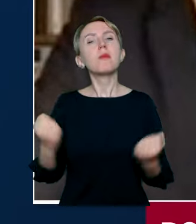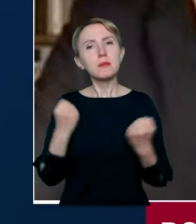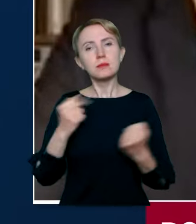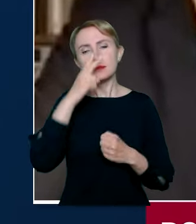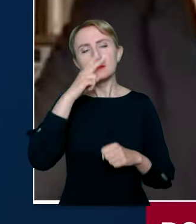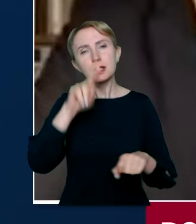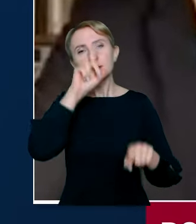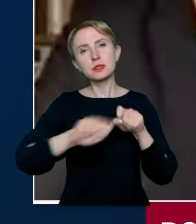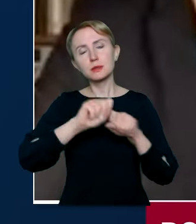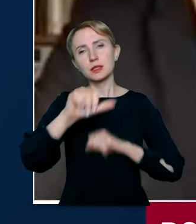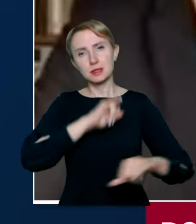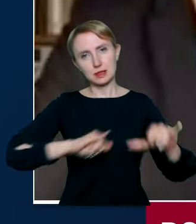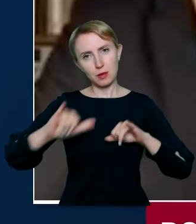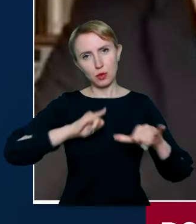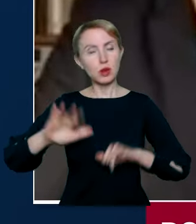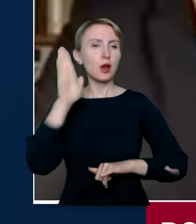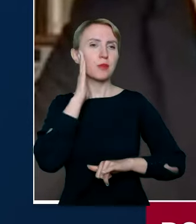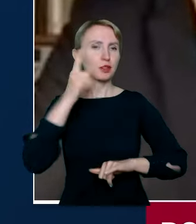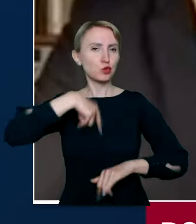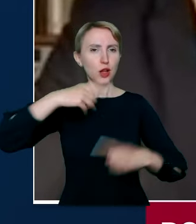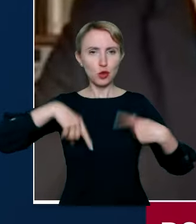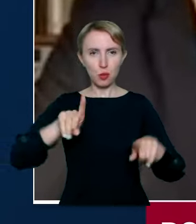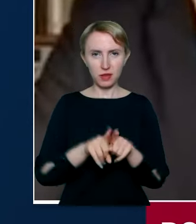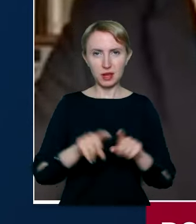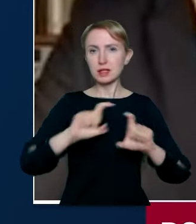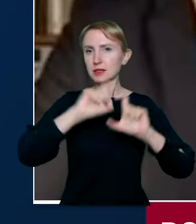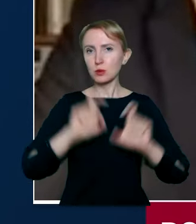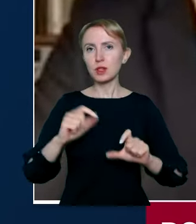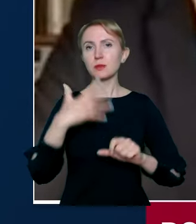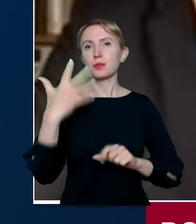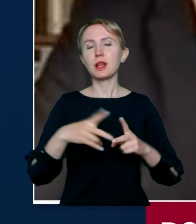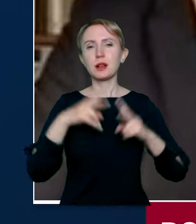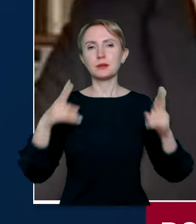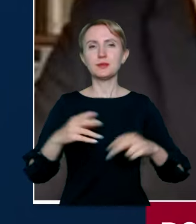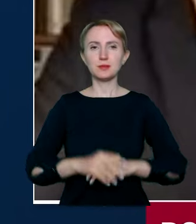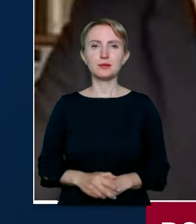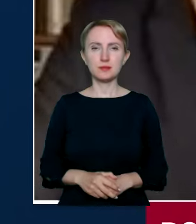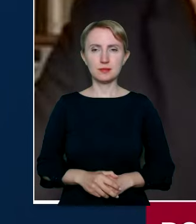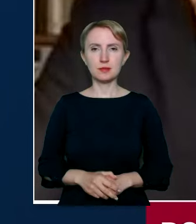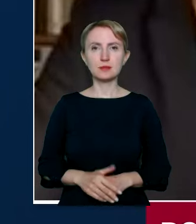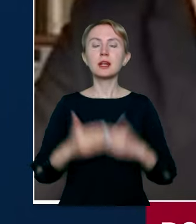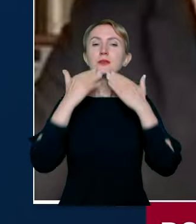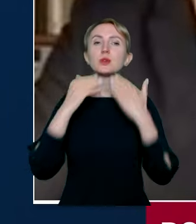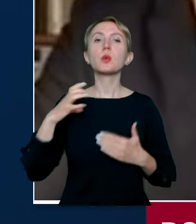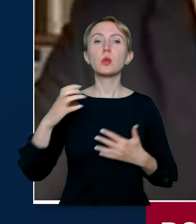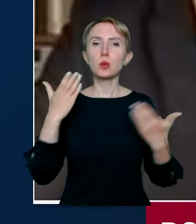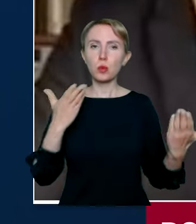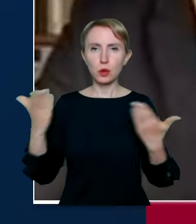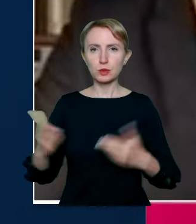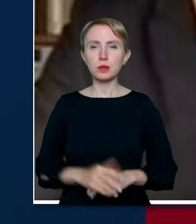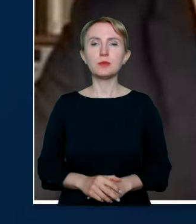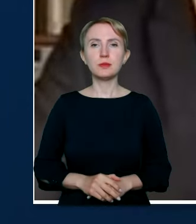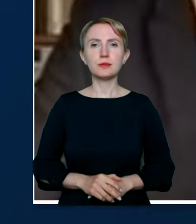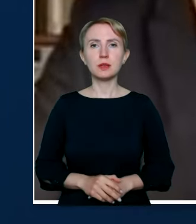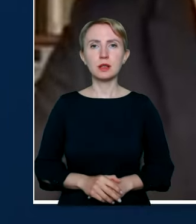ręce samorządom jako mieszkańcy, jak obywatele przez całe 5 lat. Marek Formela, Janusz Rzeczkowski, panowie, dziękuję bardzo. Chyba notów pokazałem, ale